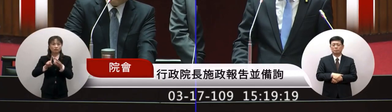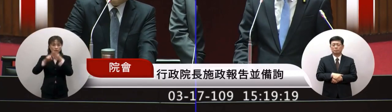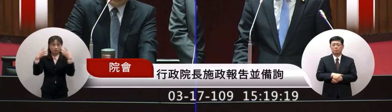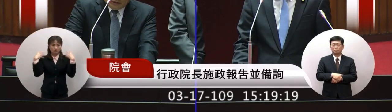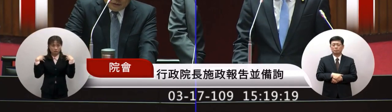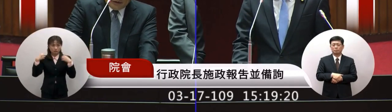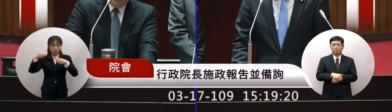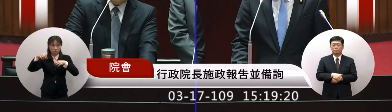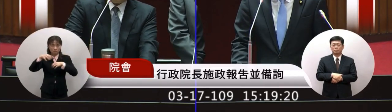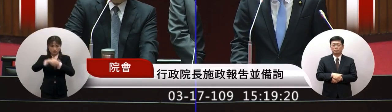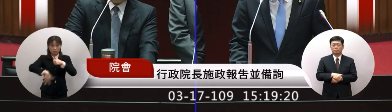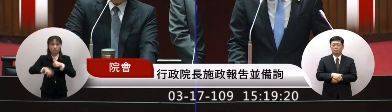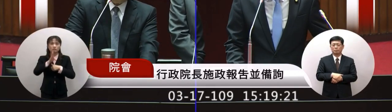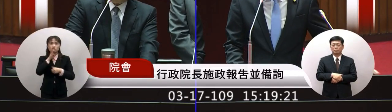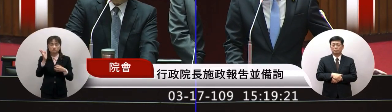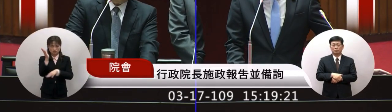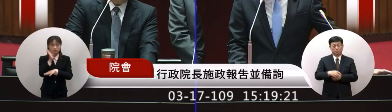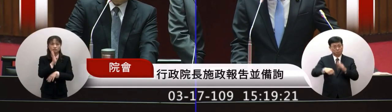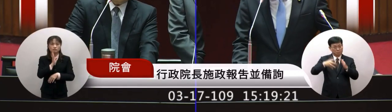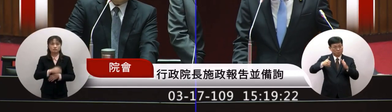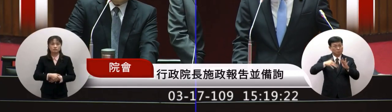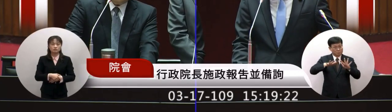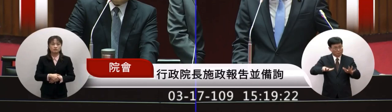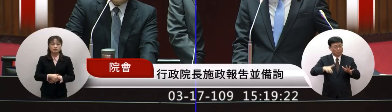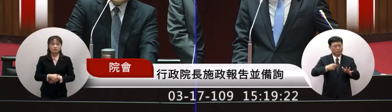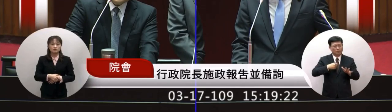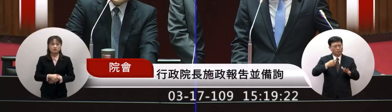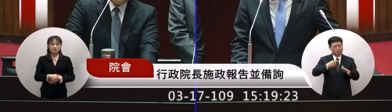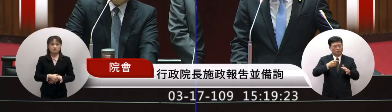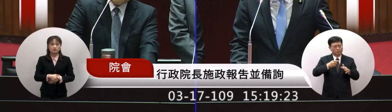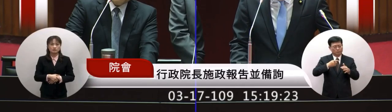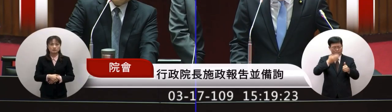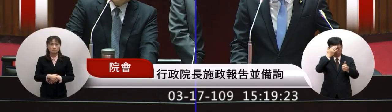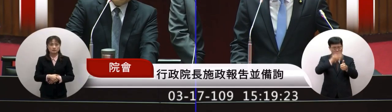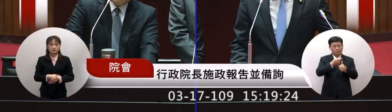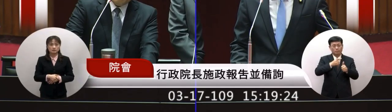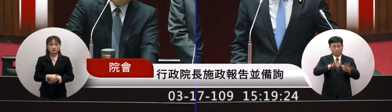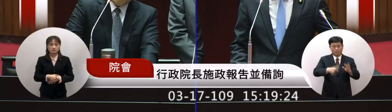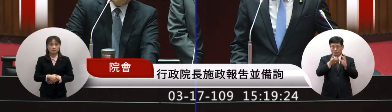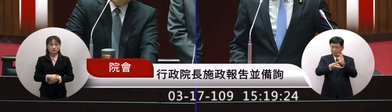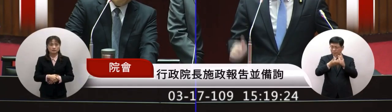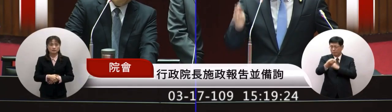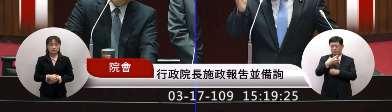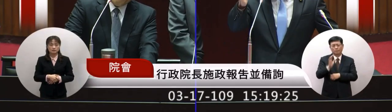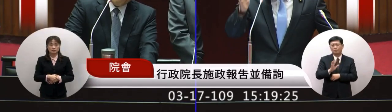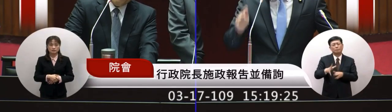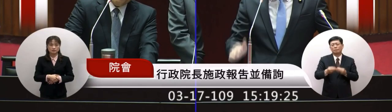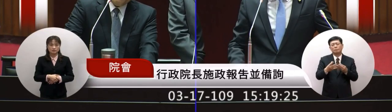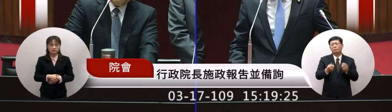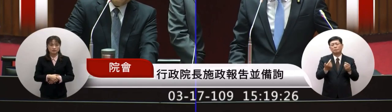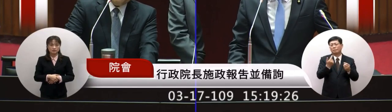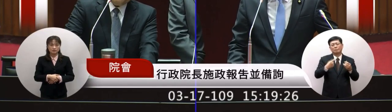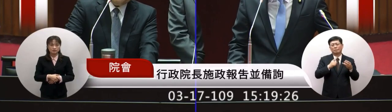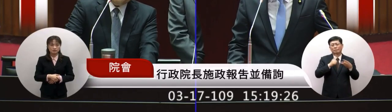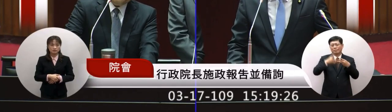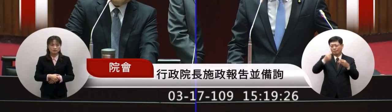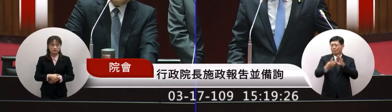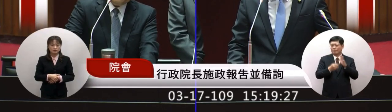府。 所以院长，我现在就是要请你细节不用多谈，像刚才主委